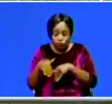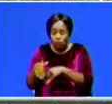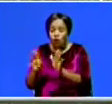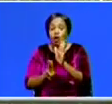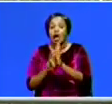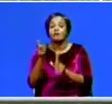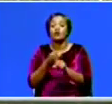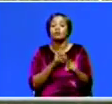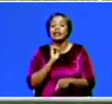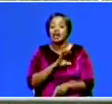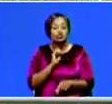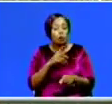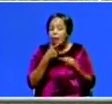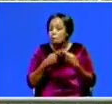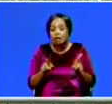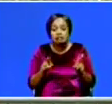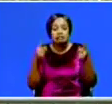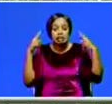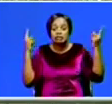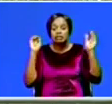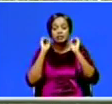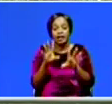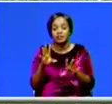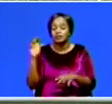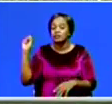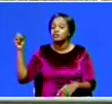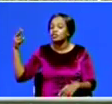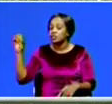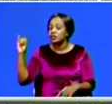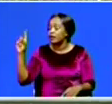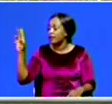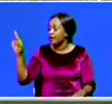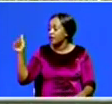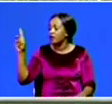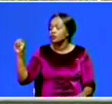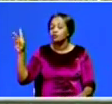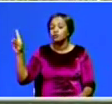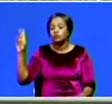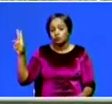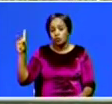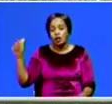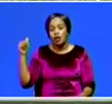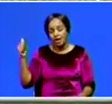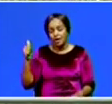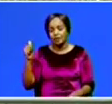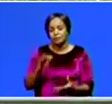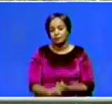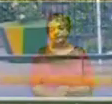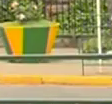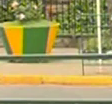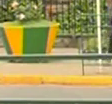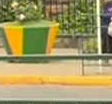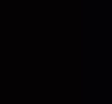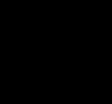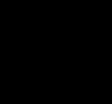kutoka City Hall ziliambulia patupu. Sirajur Rahman Abdullahi, kilio cha Wakombozi, KTN News,